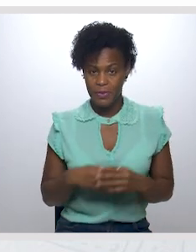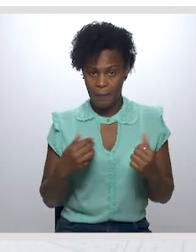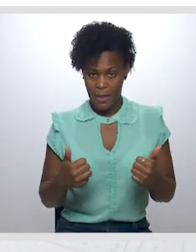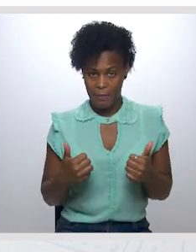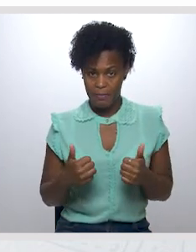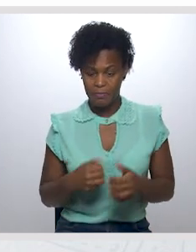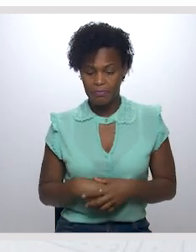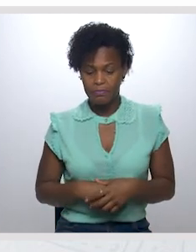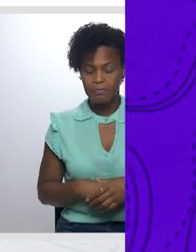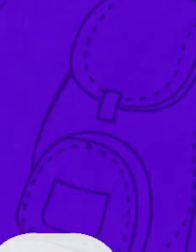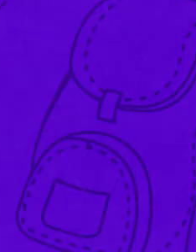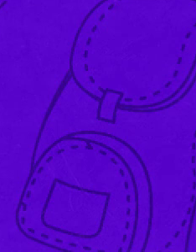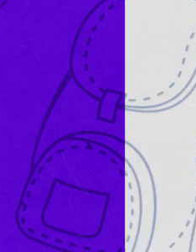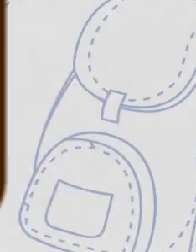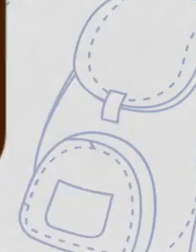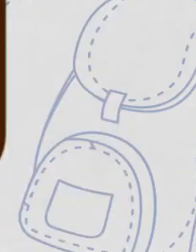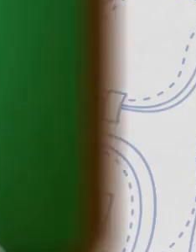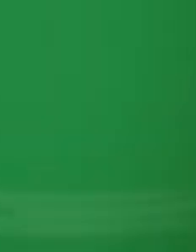Très bien.